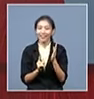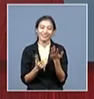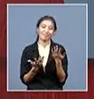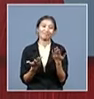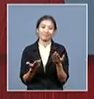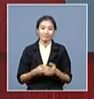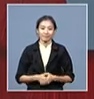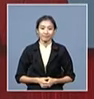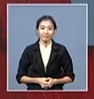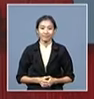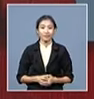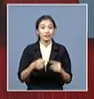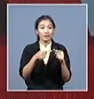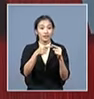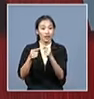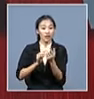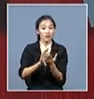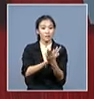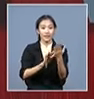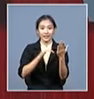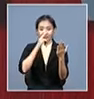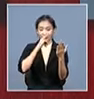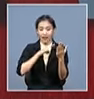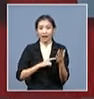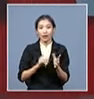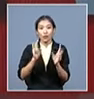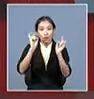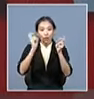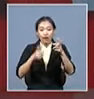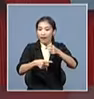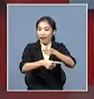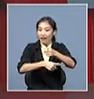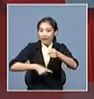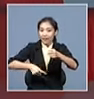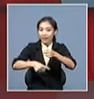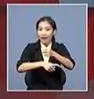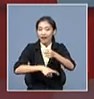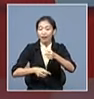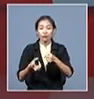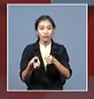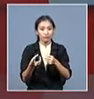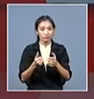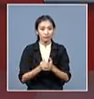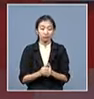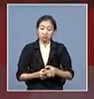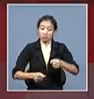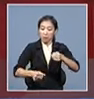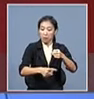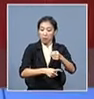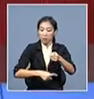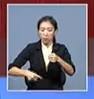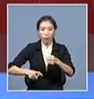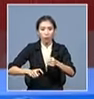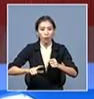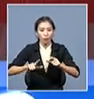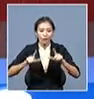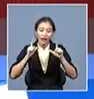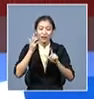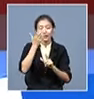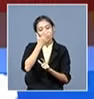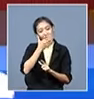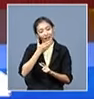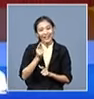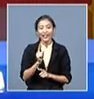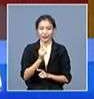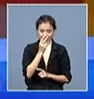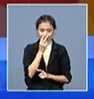ประเทศไทยกันบ้างค่ะเรื่องของการเกี่ยวข้าวนะคะแต่ว่าจะเกี่ยวยังไงให้อลังอเล่เก๋กู๊ดไปตามกับน้องๆจังหวัดม